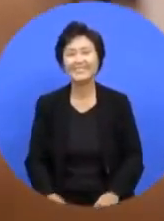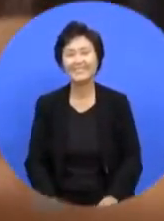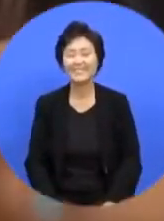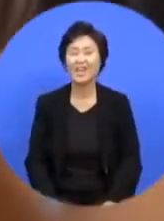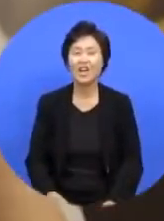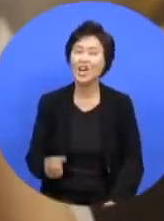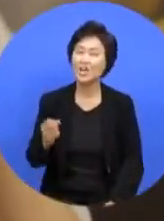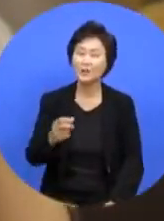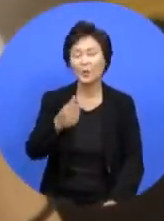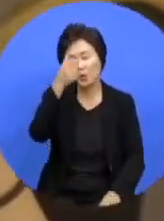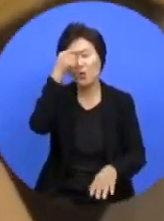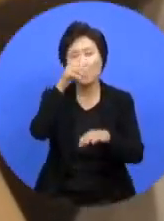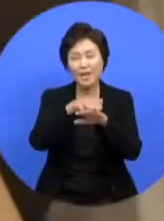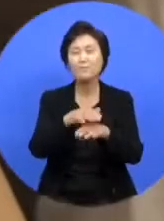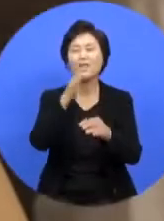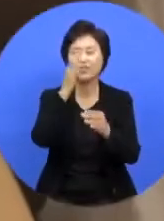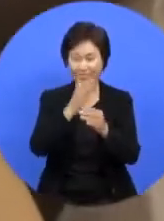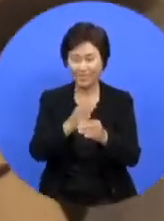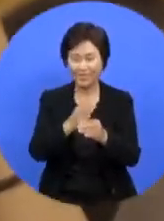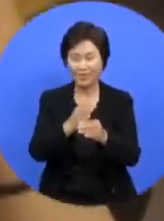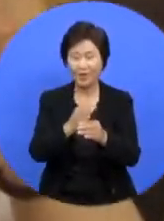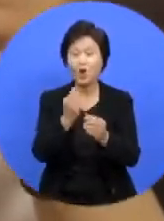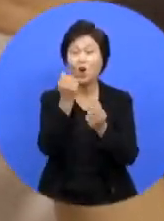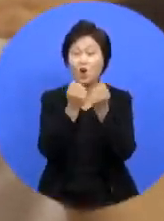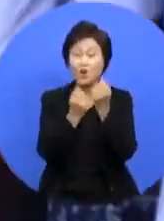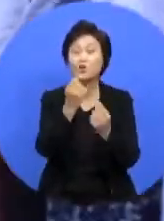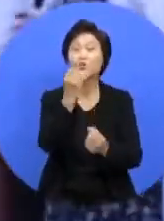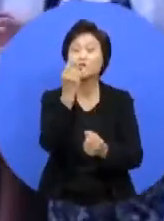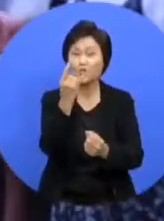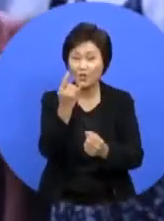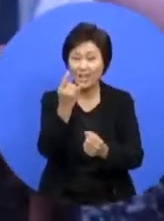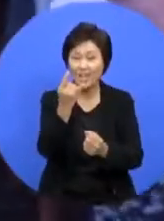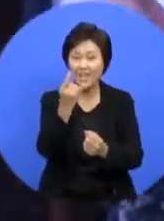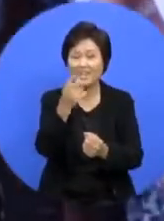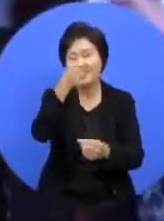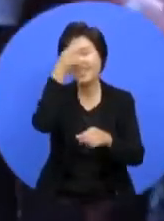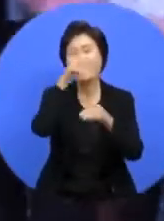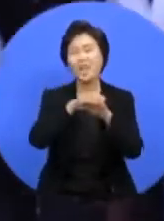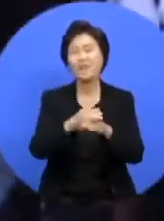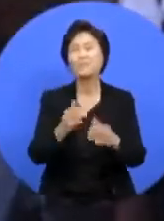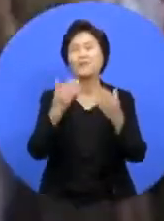예배드리네요 수련회 가서 이제 수련회 가서 예예